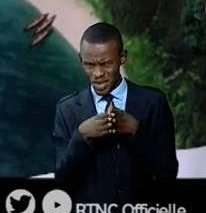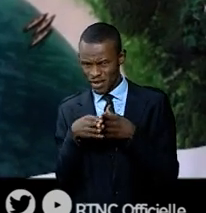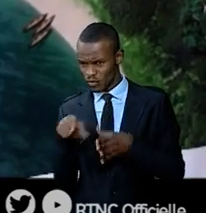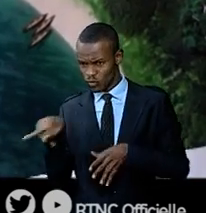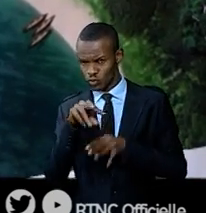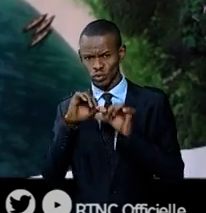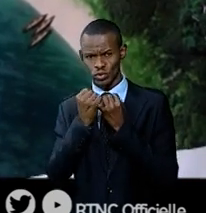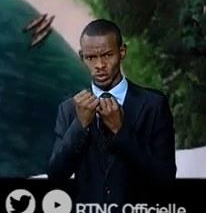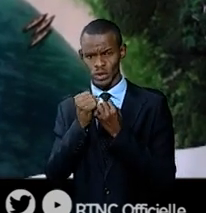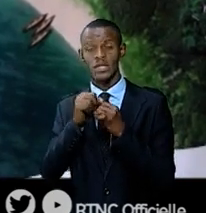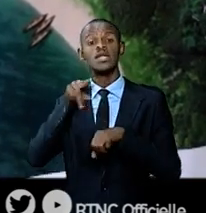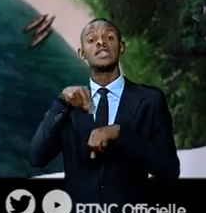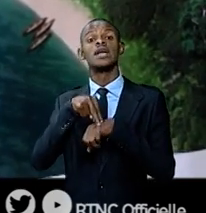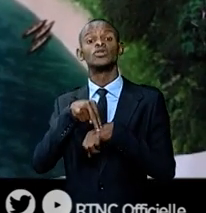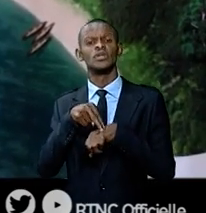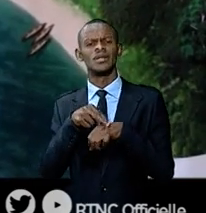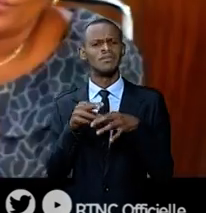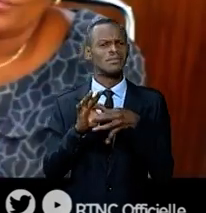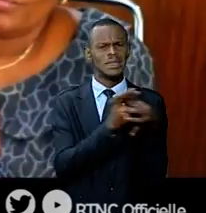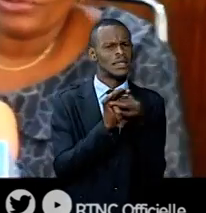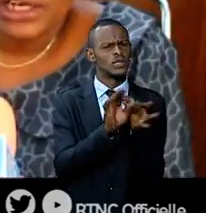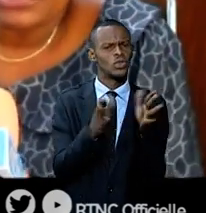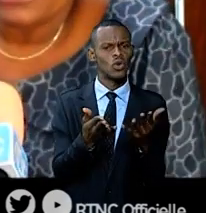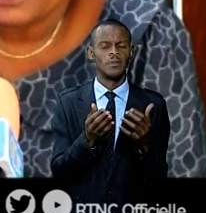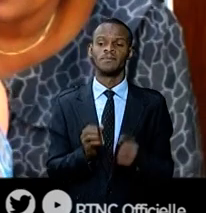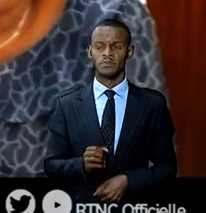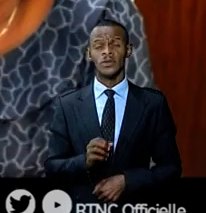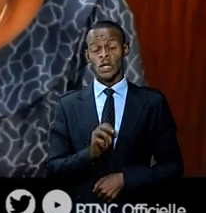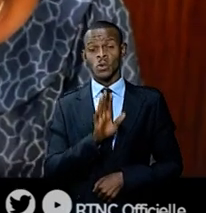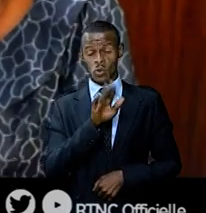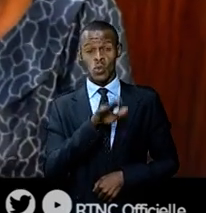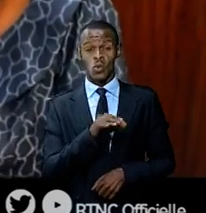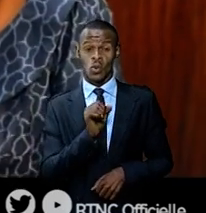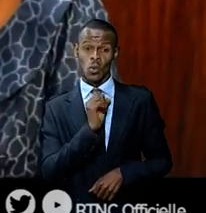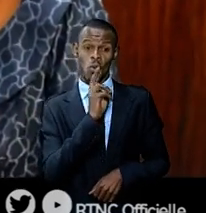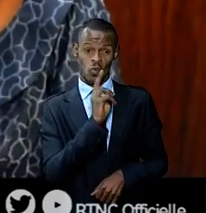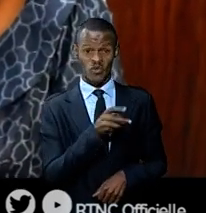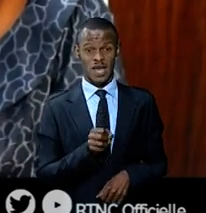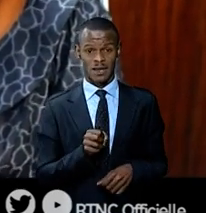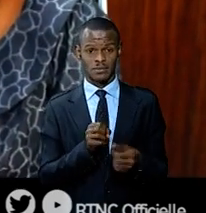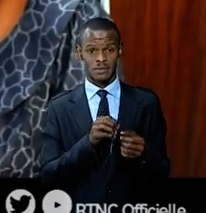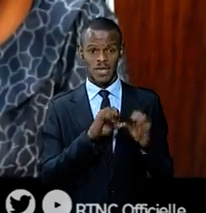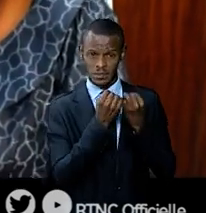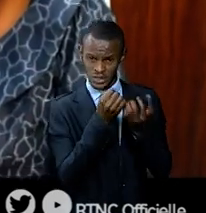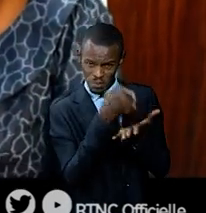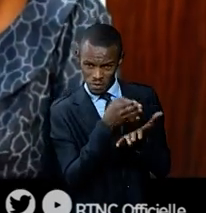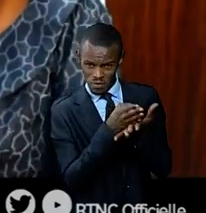ou ils évoluent en électronique? Nous entretenons de bonnes relations avec le secteur privé parce que ce sont nos